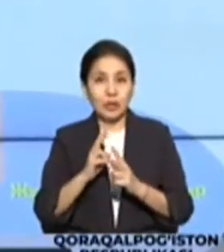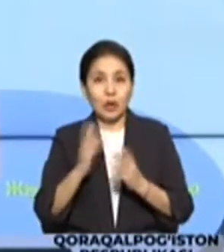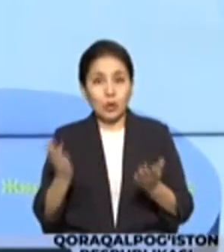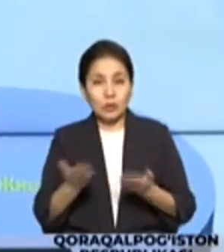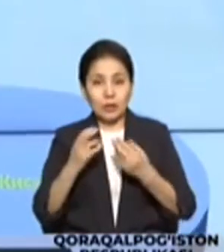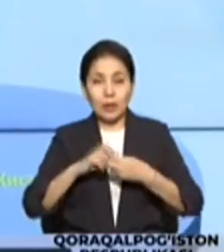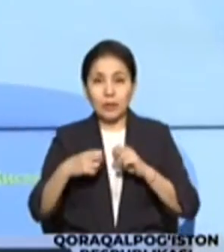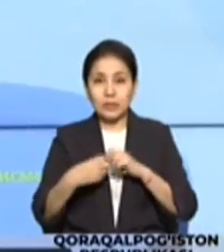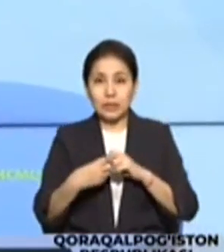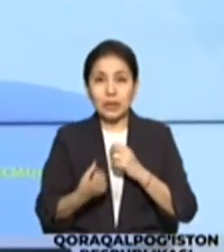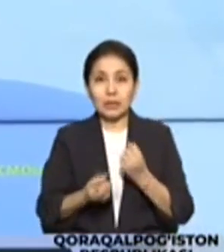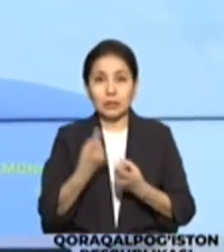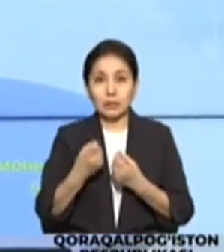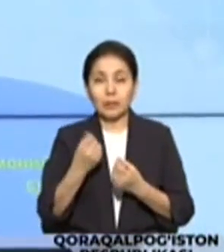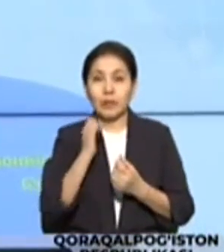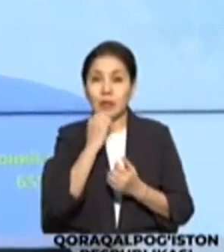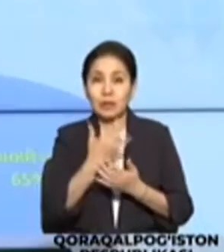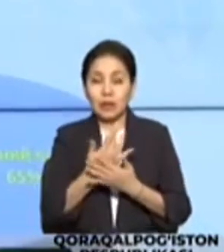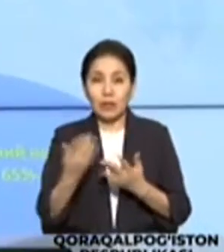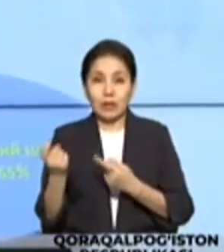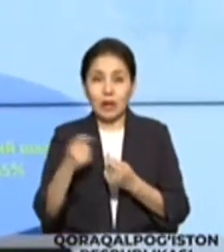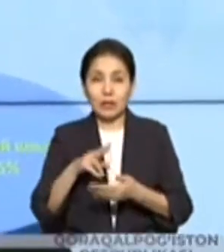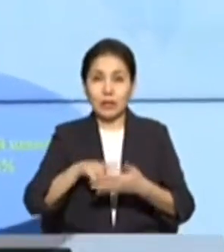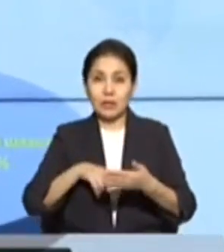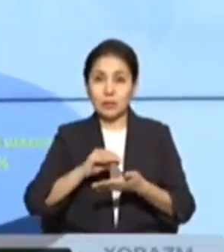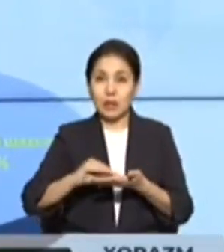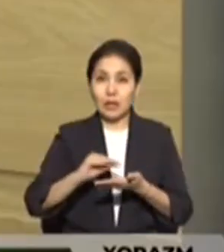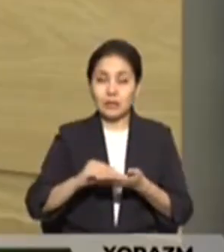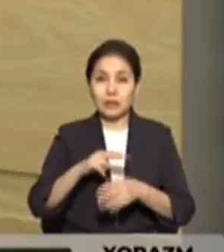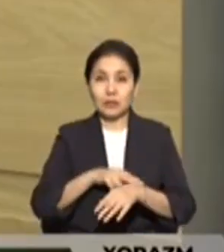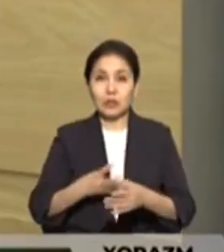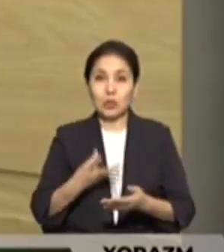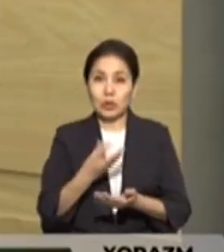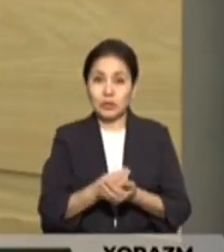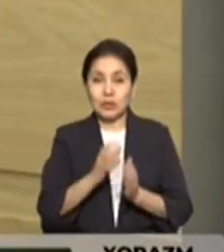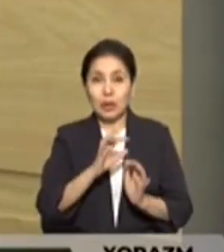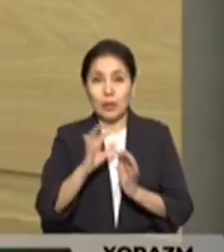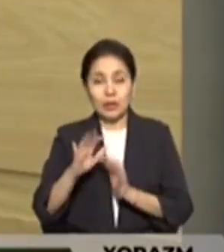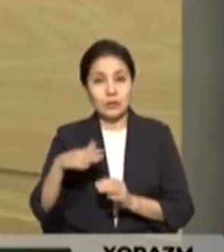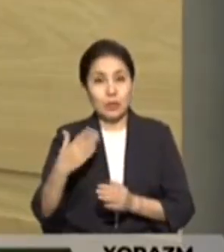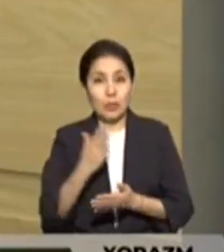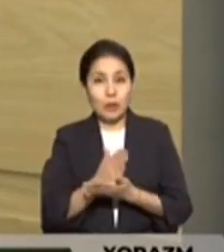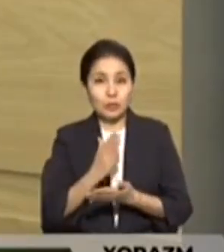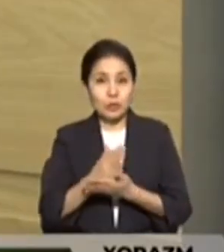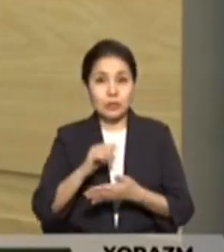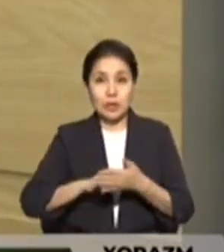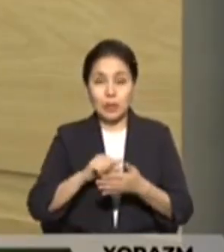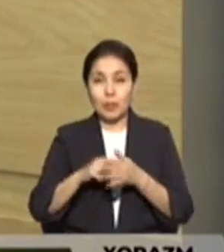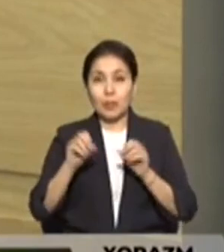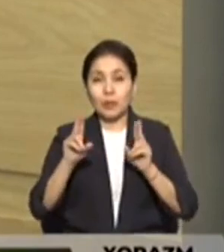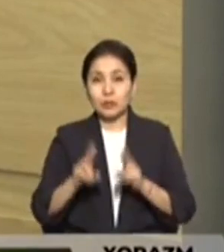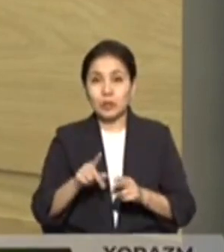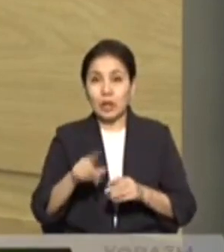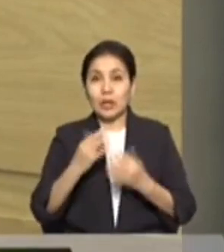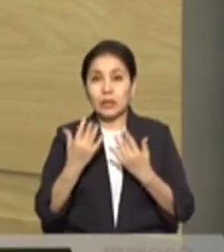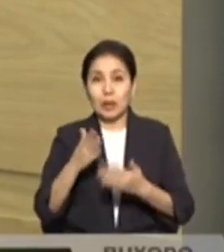ko'tarilgan masalalar kelib chiqib, tovarlarni ushbu rejimga rasmiylashtirishga bojxona to'lovlarini to'lanishini ta'minlash tarabi mavjudligi sababli mazkur talabni bekor